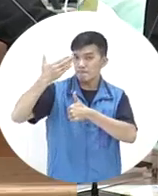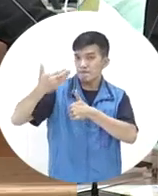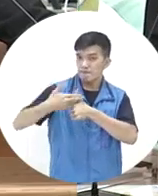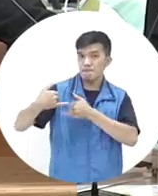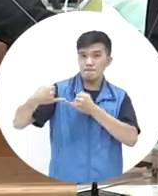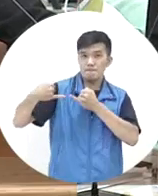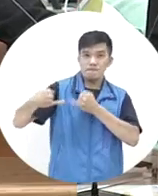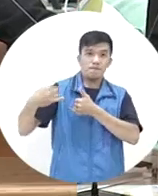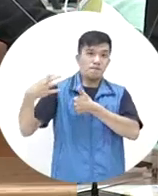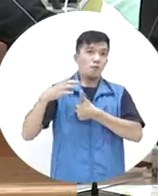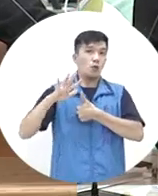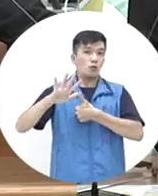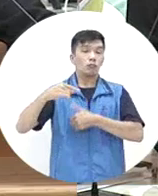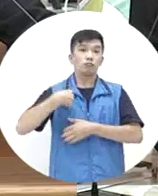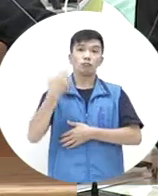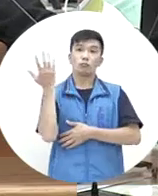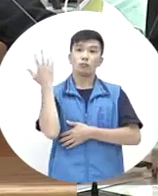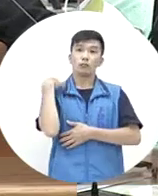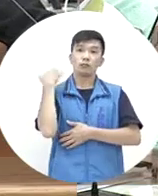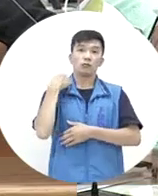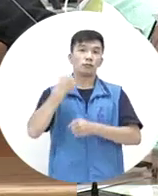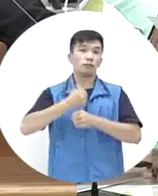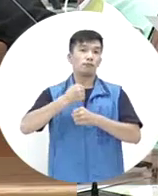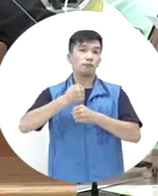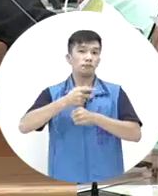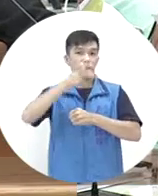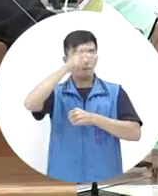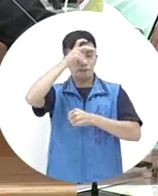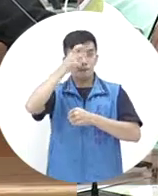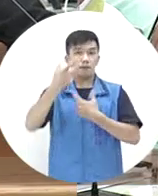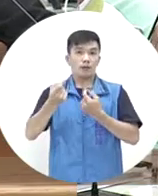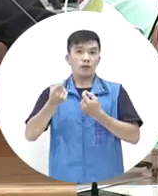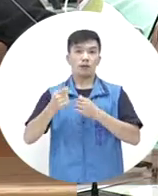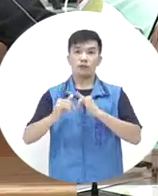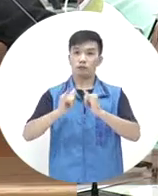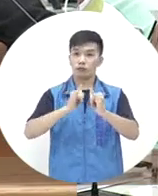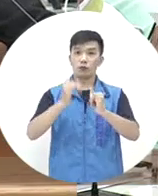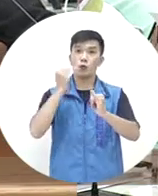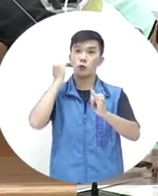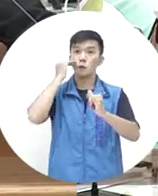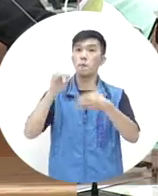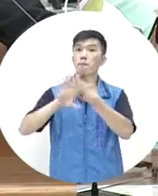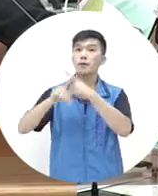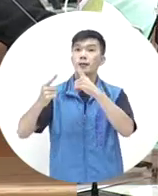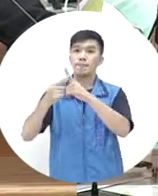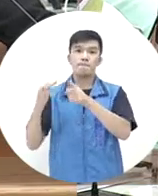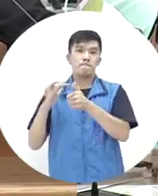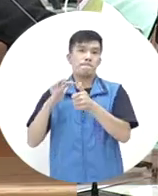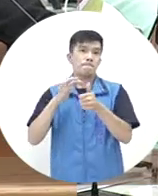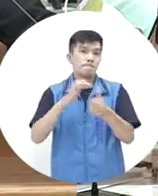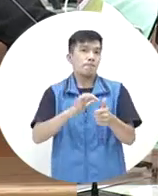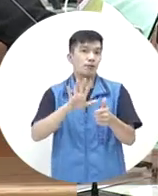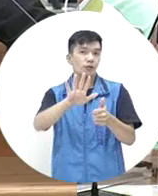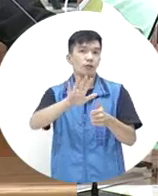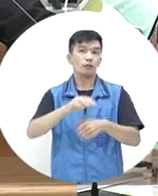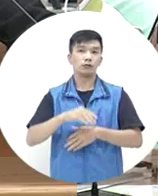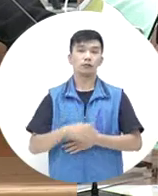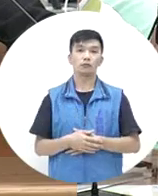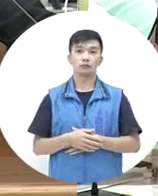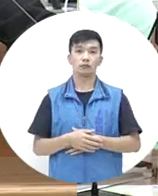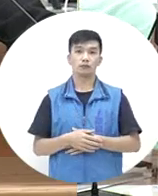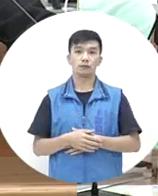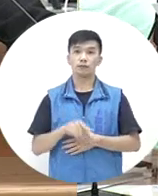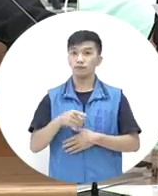就像我当年当警察一样， 对， 人民受到任何威胁，我一